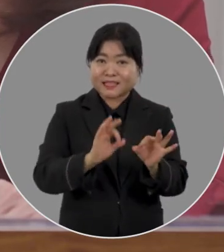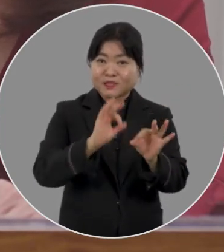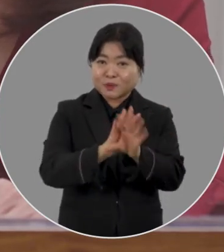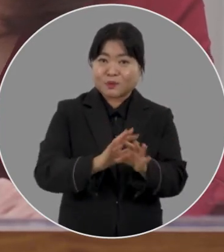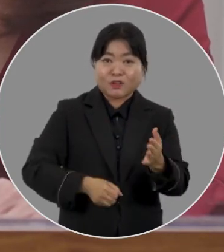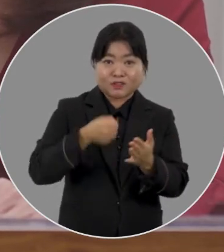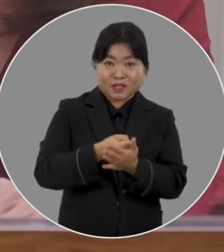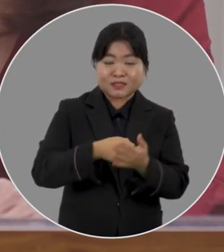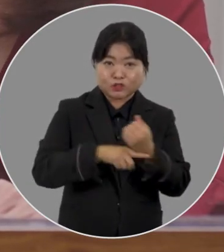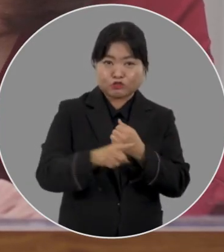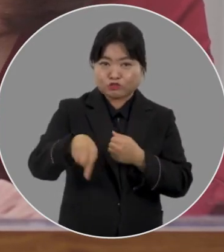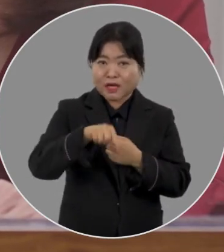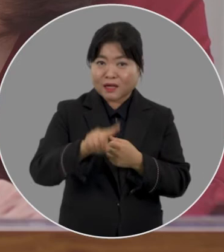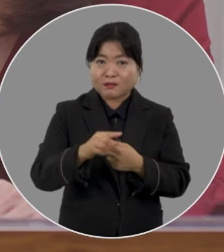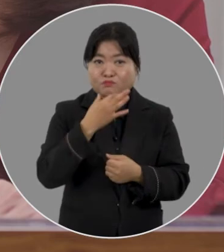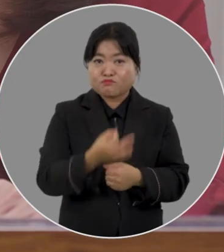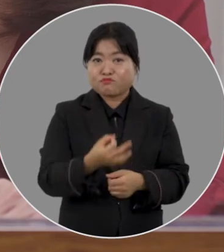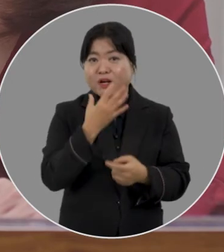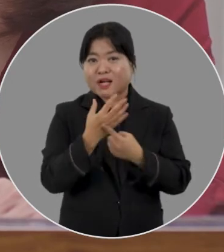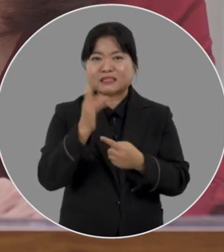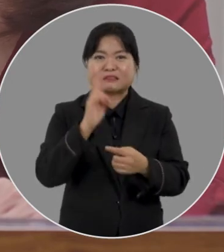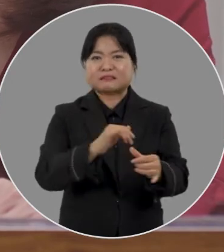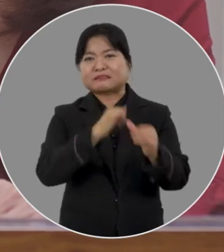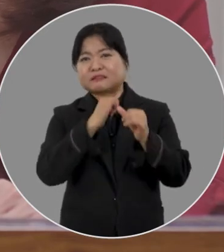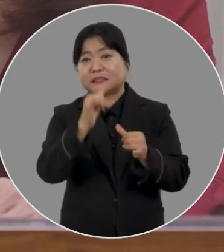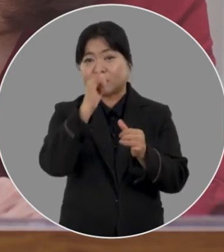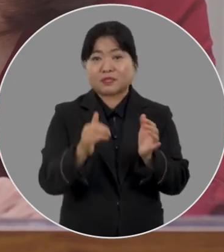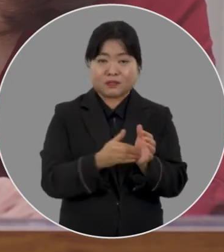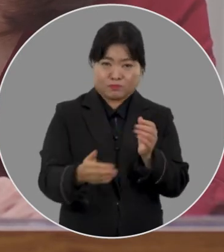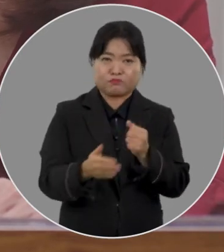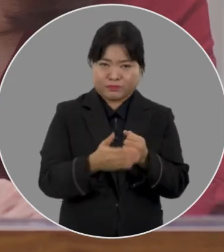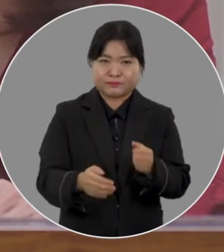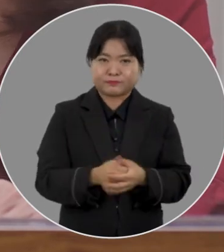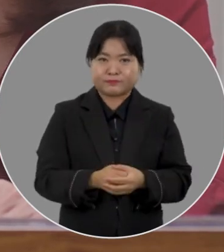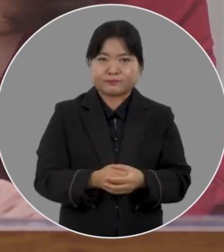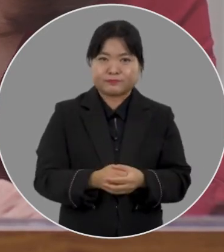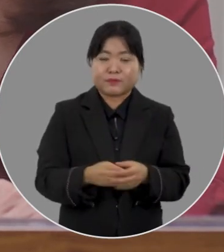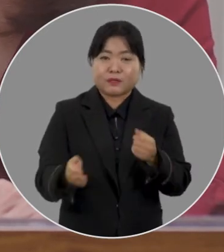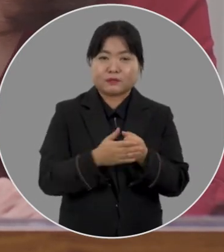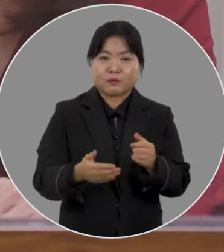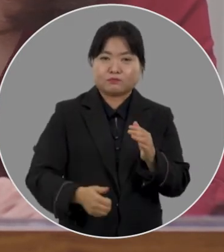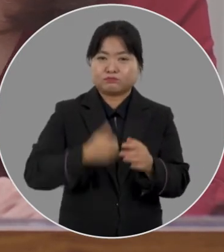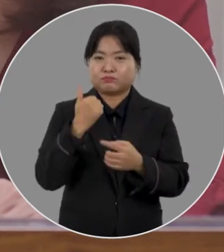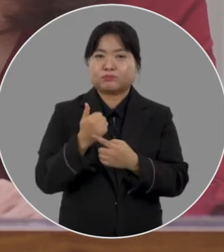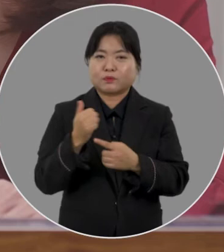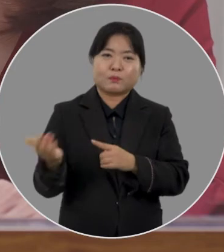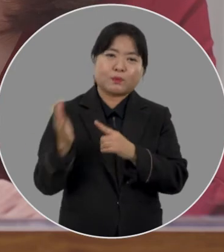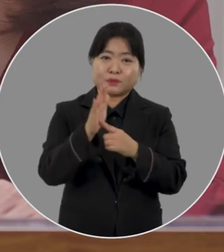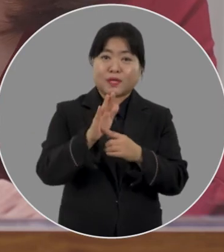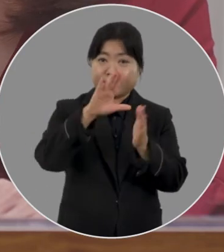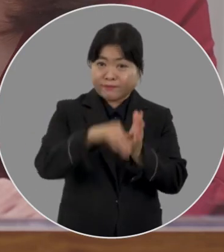중에 하나는 불행한 그런 극단적인 선택들이 있었기 때문인 거잖아요. 그래서 좀 그런